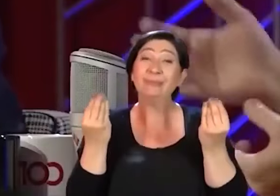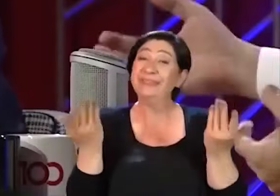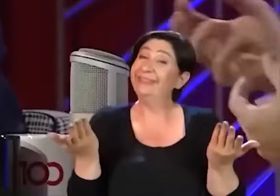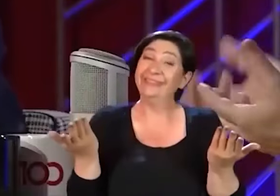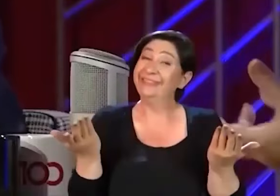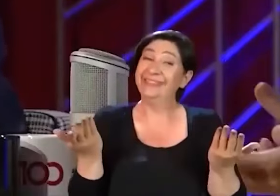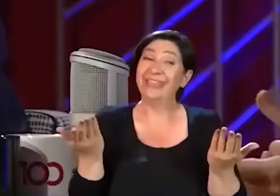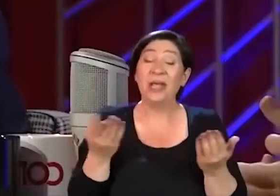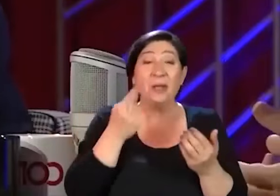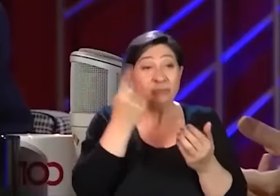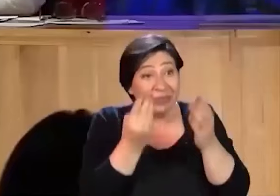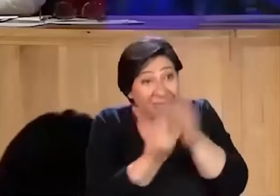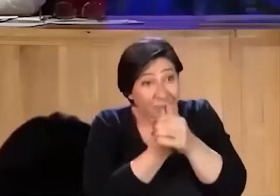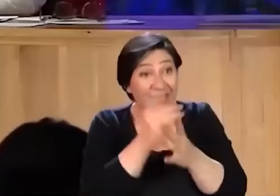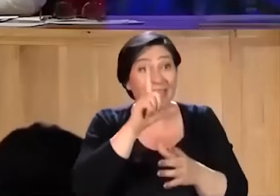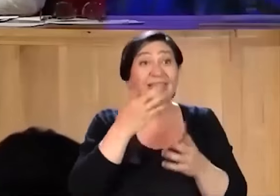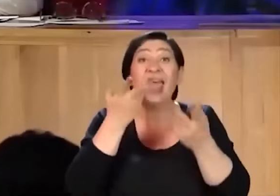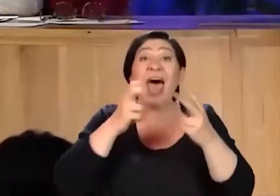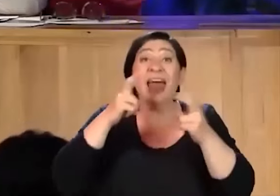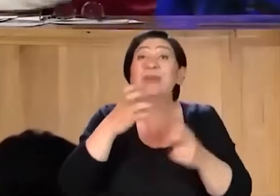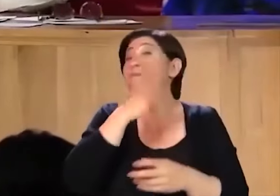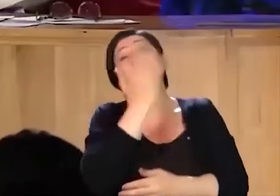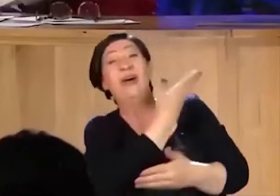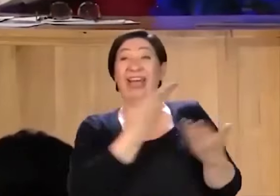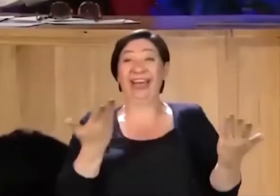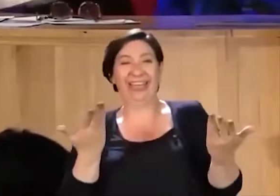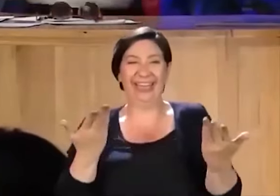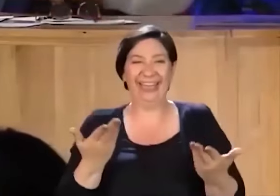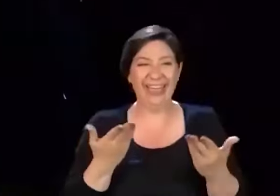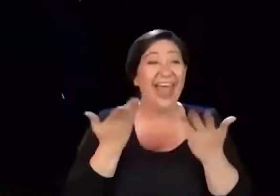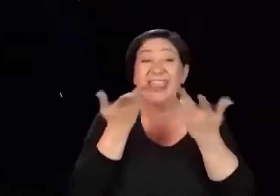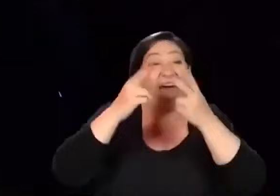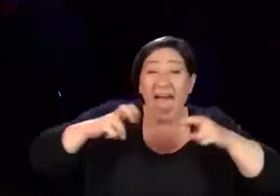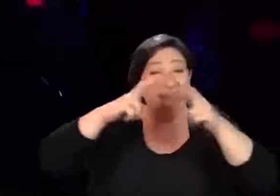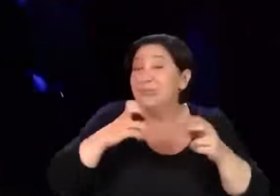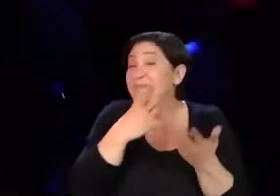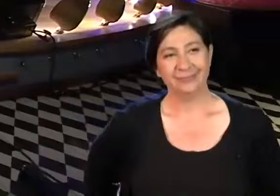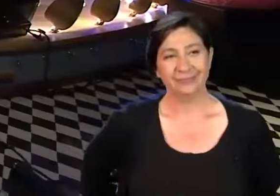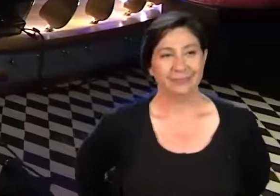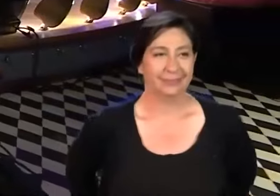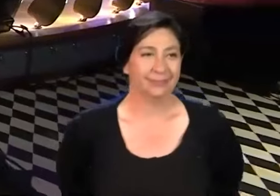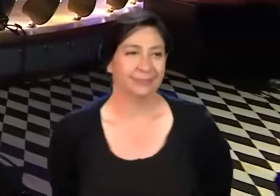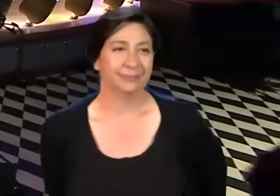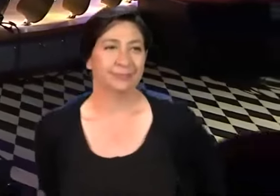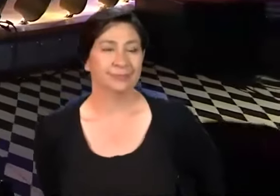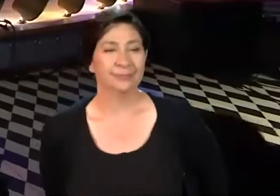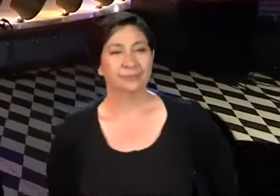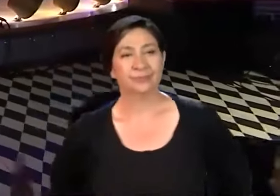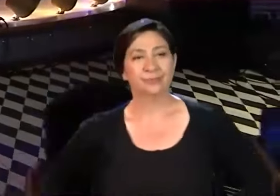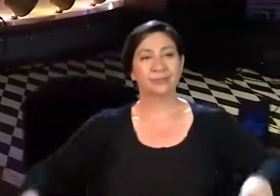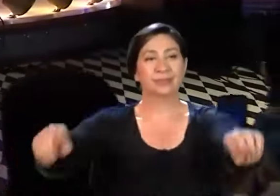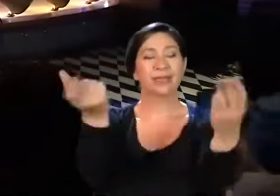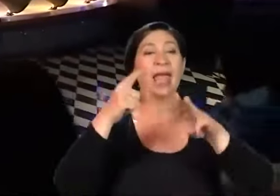Ya, yani bir şey çıkması gerekiyor. Ne aradıklarını ama. Bilmiyorum. Ne aradıklarını bilmiyorum. Ekrem